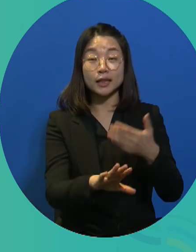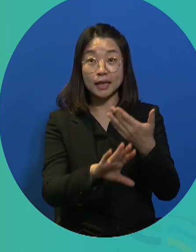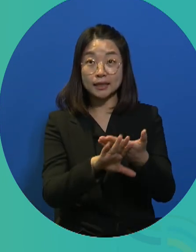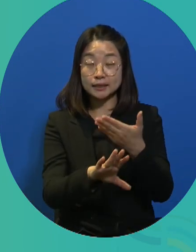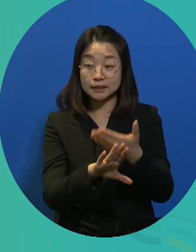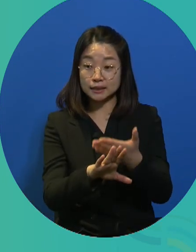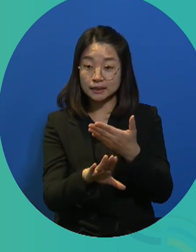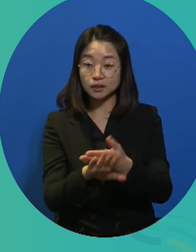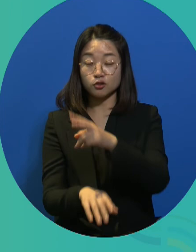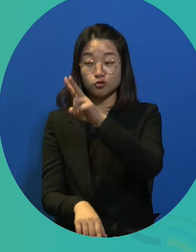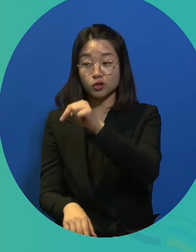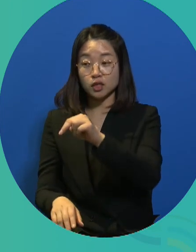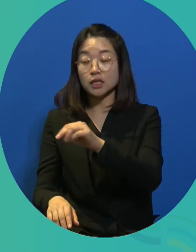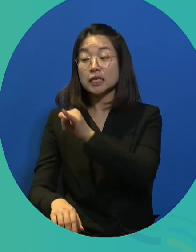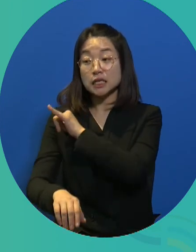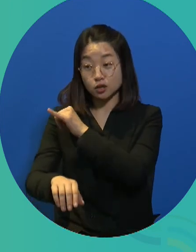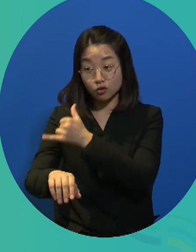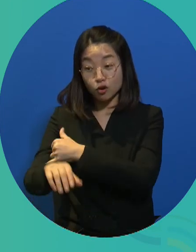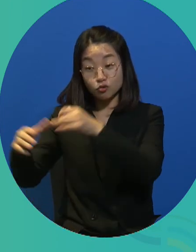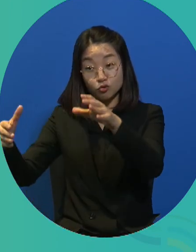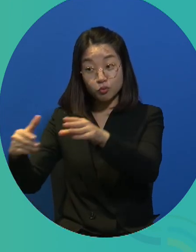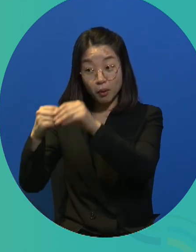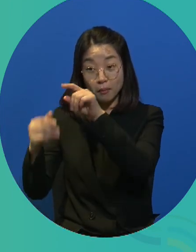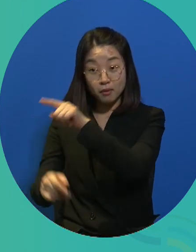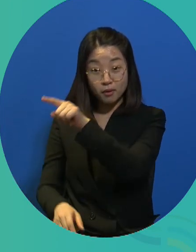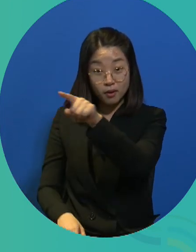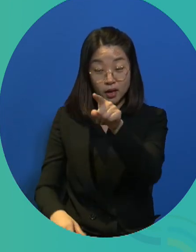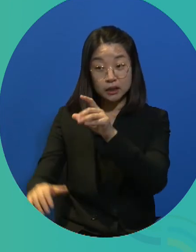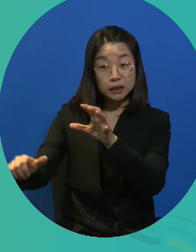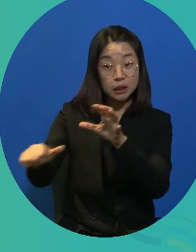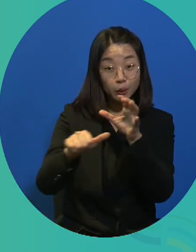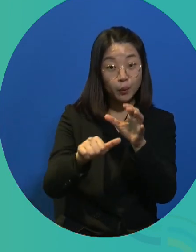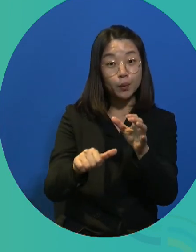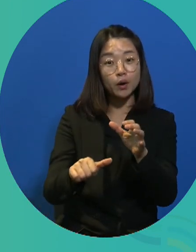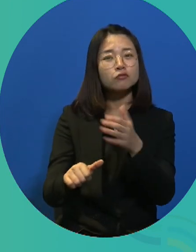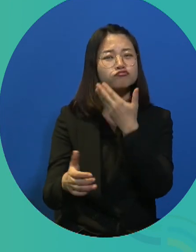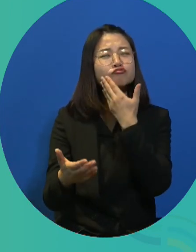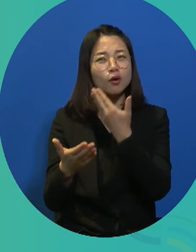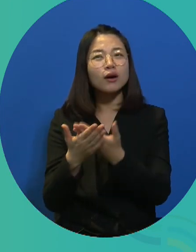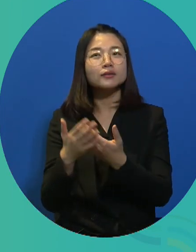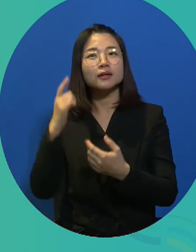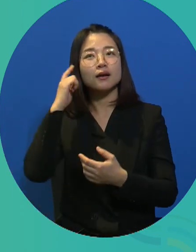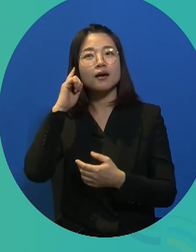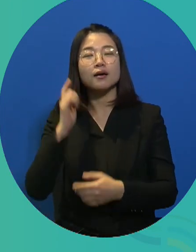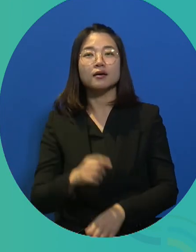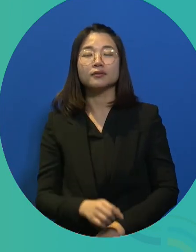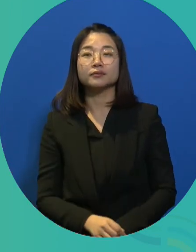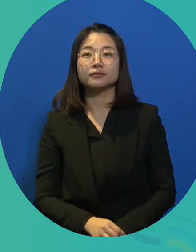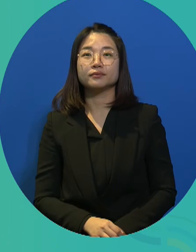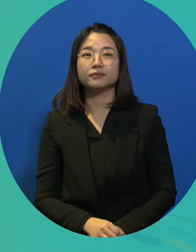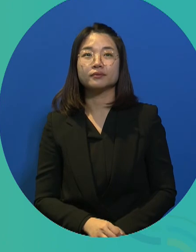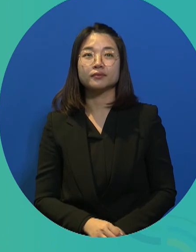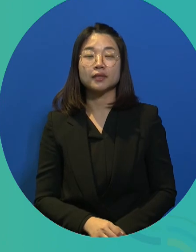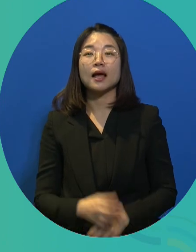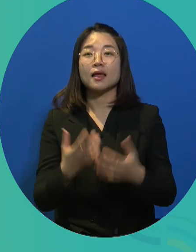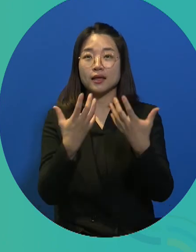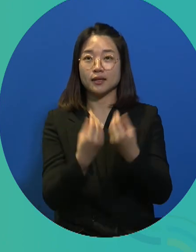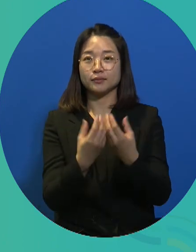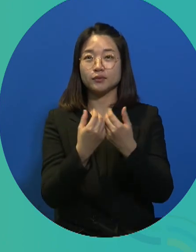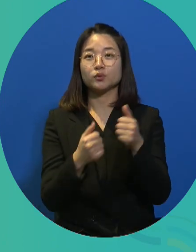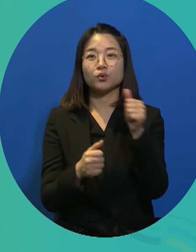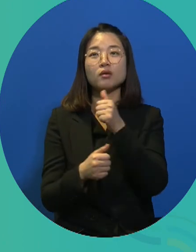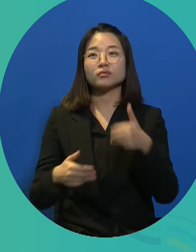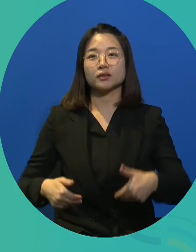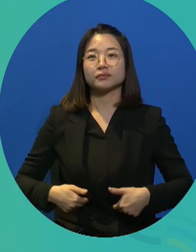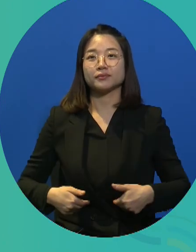다른 UN 인권 규범, 그러니까 그런 메커니즘을 이용하는 것도 되게 중요한 것 같아서 그 사례에 대해서도 간략하게 좀 소개해